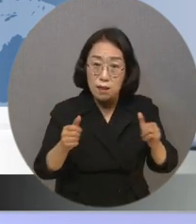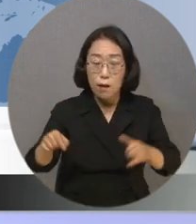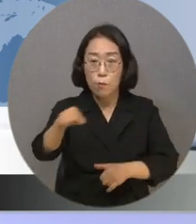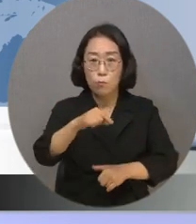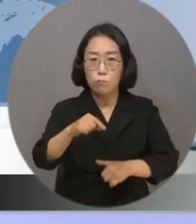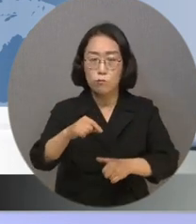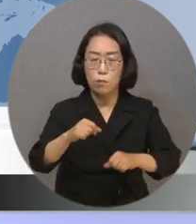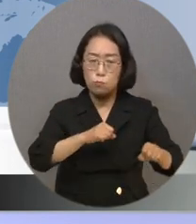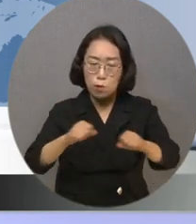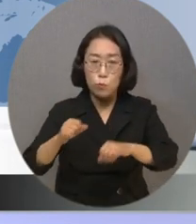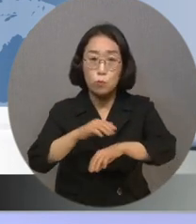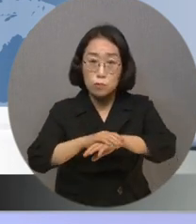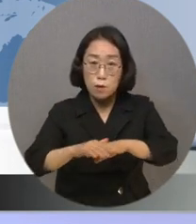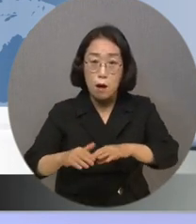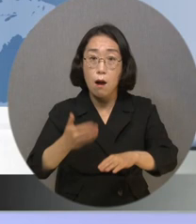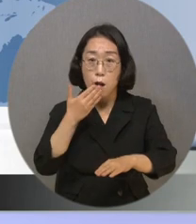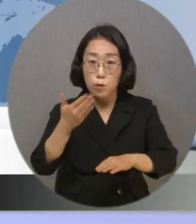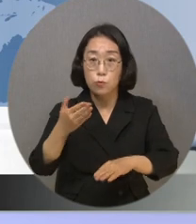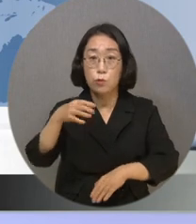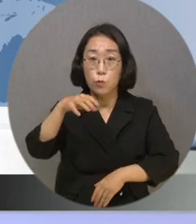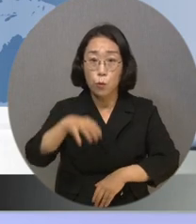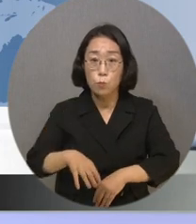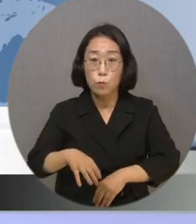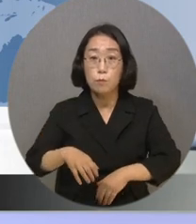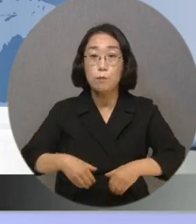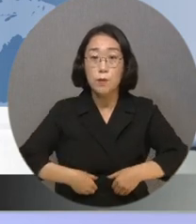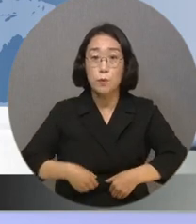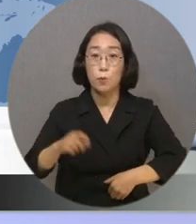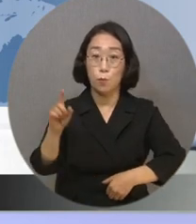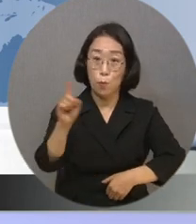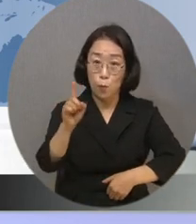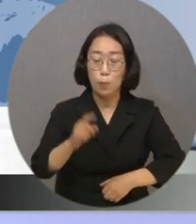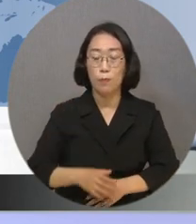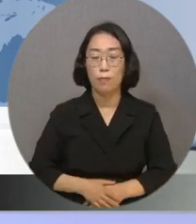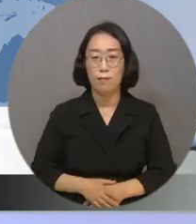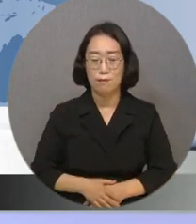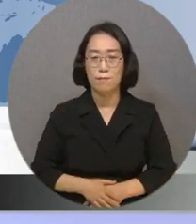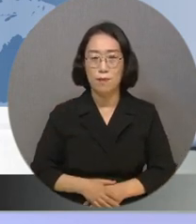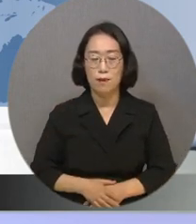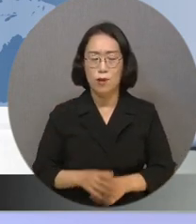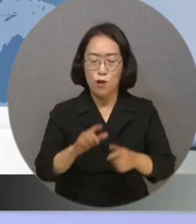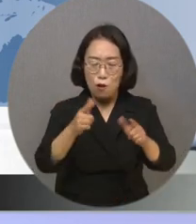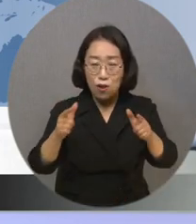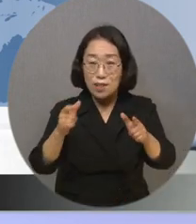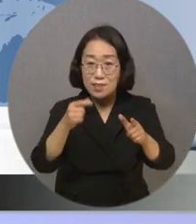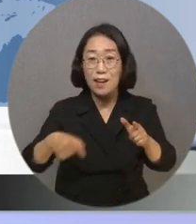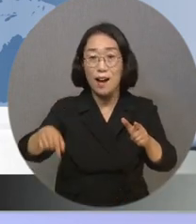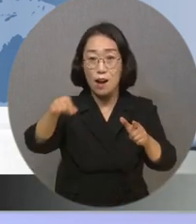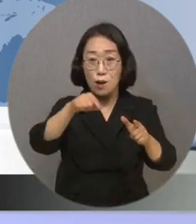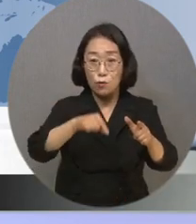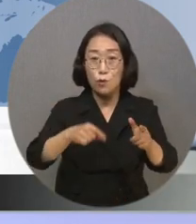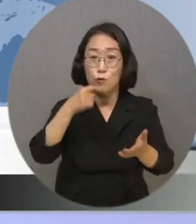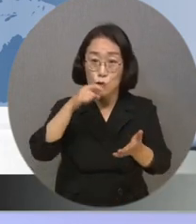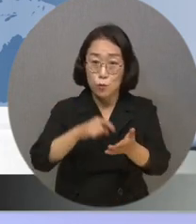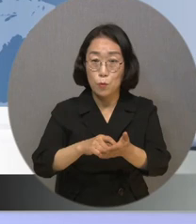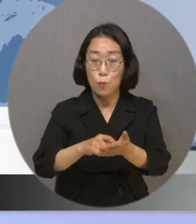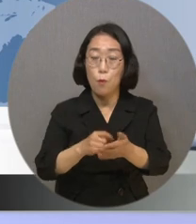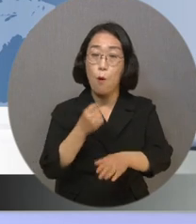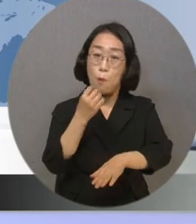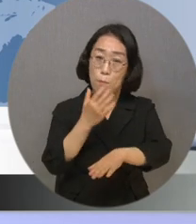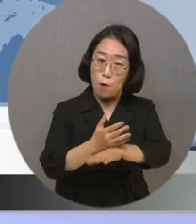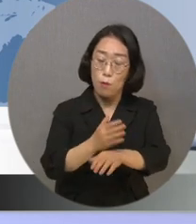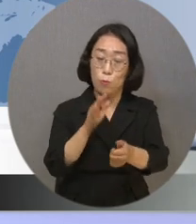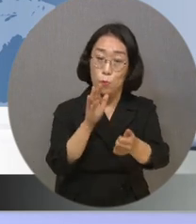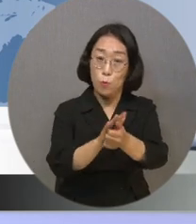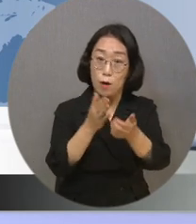능력을 최대한 발휘하기 위해 필요한 것이 있다면 무엇일까요? 다양한 것들이 있겠지만 보다 쉽고 편리하게